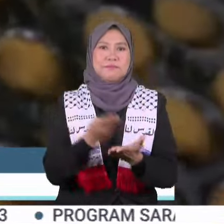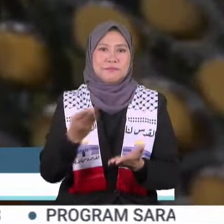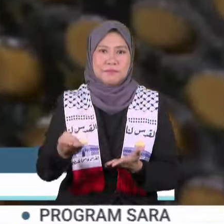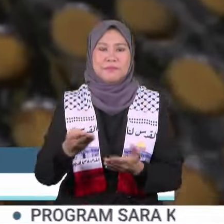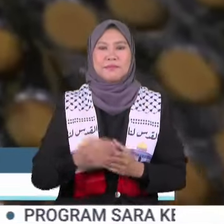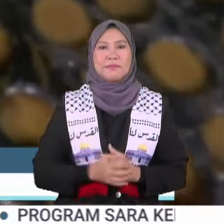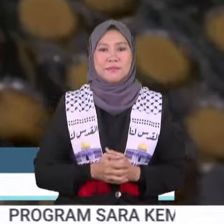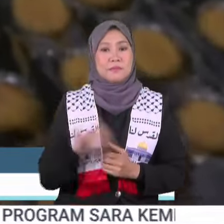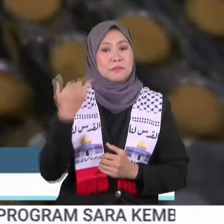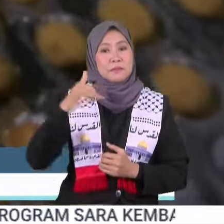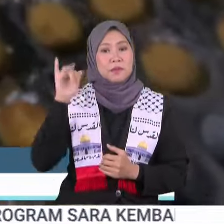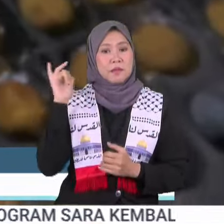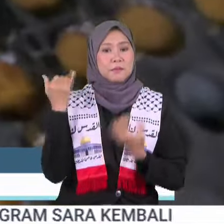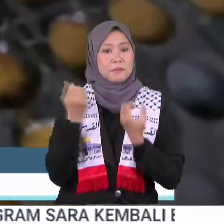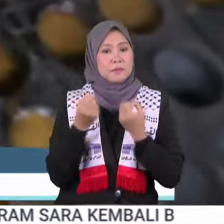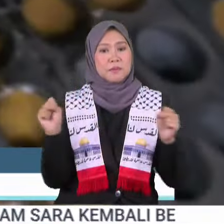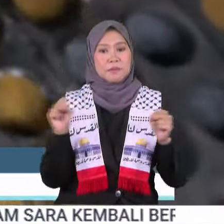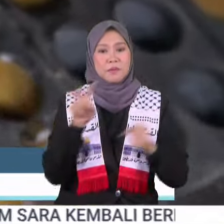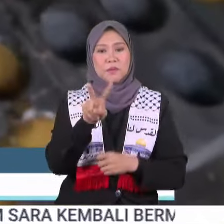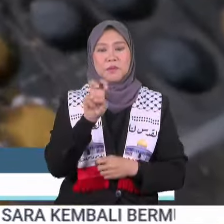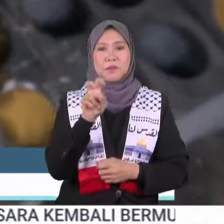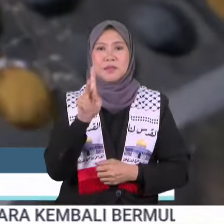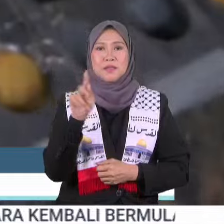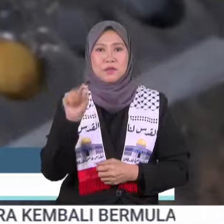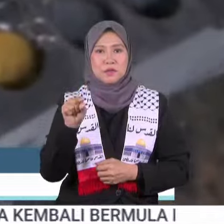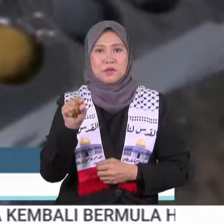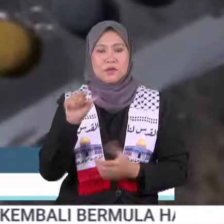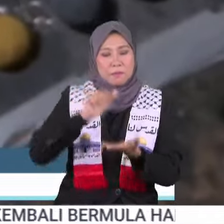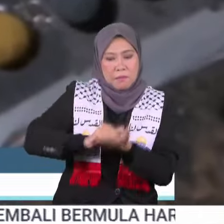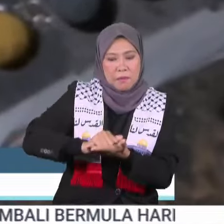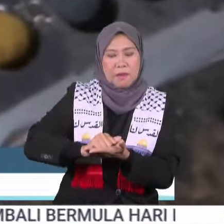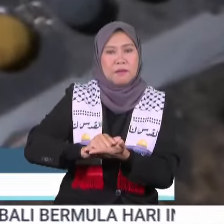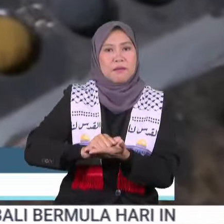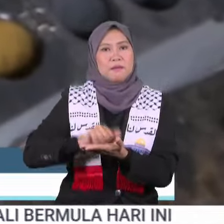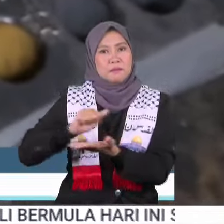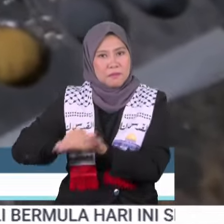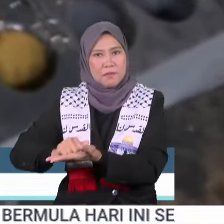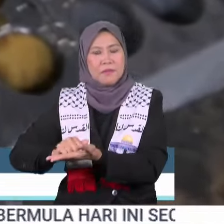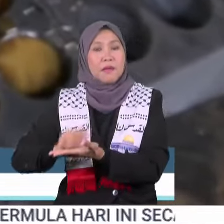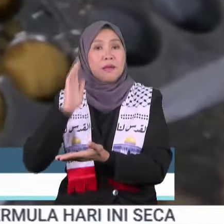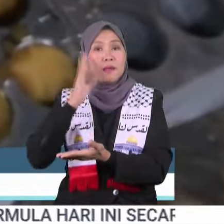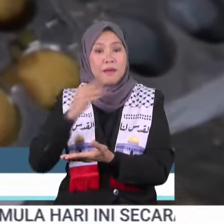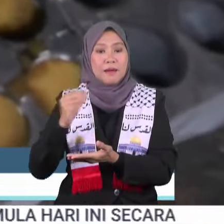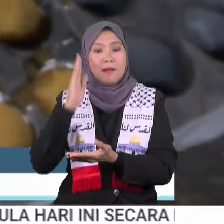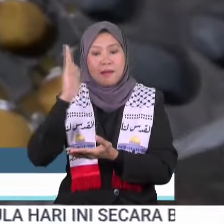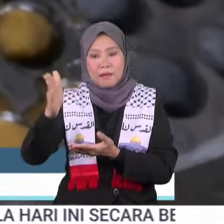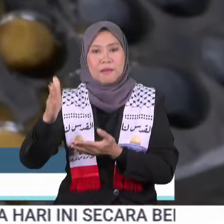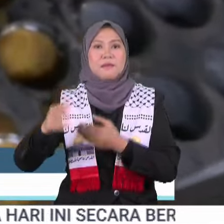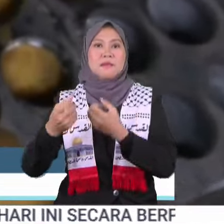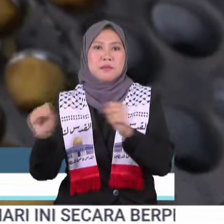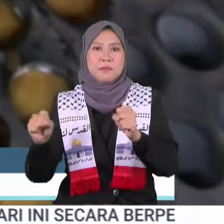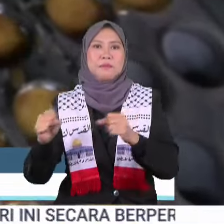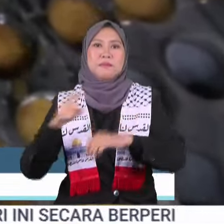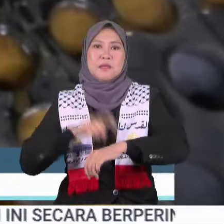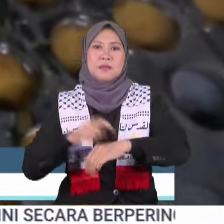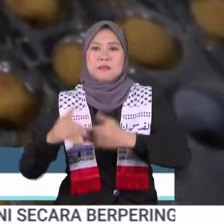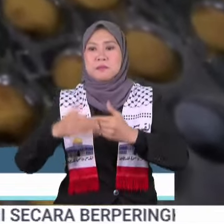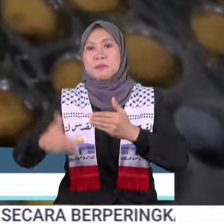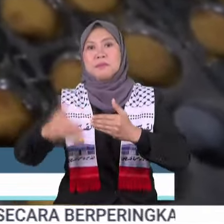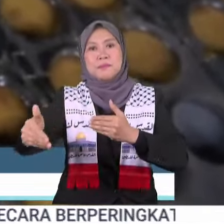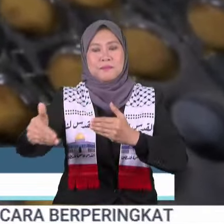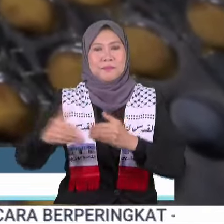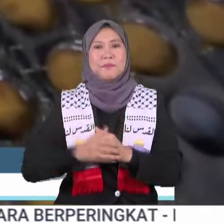semalam dia sudah menyiapkan 200 Kg tempahan Yang diterimanya dan bakinya akan disiapkan dalam masa